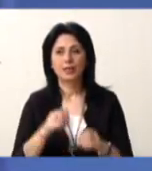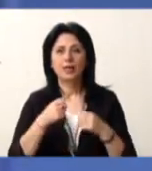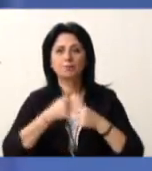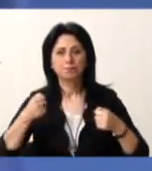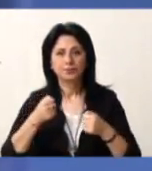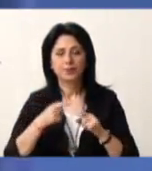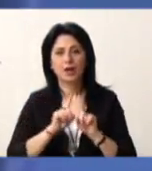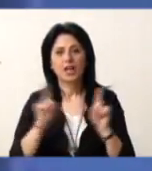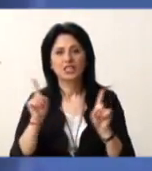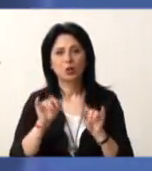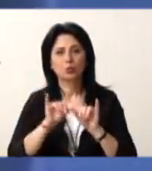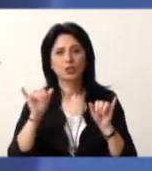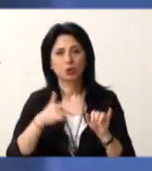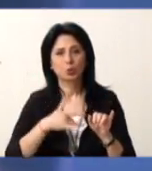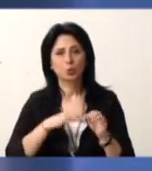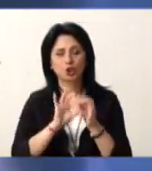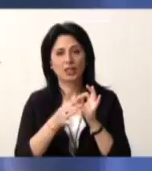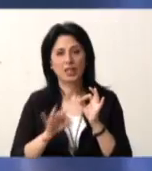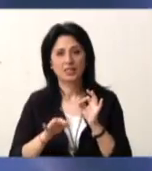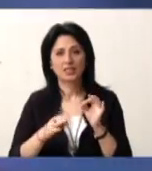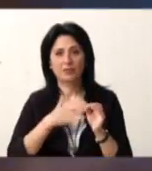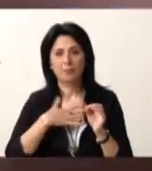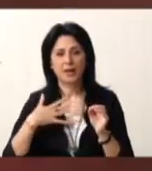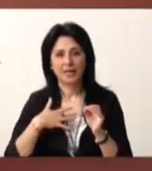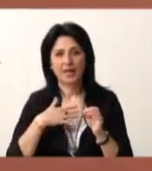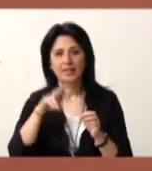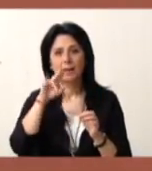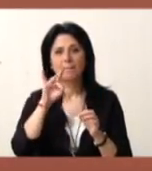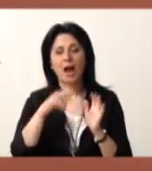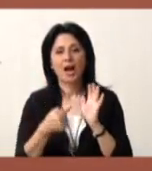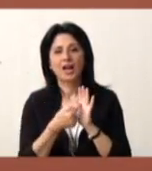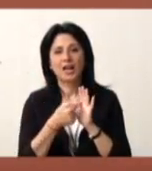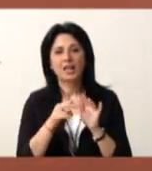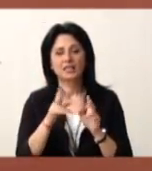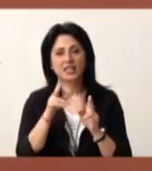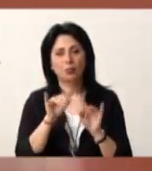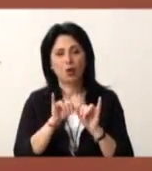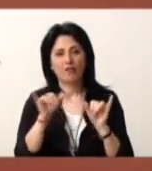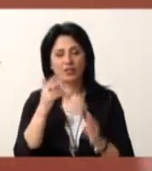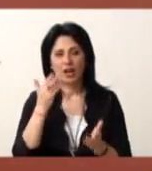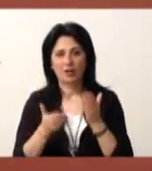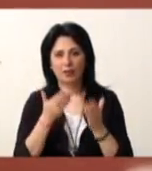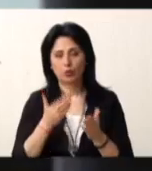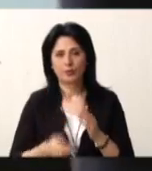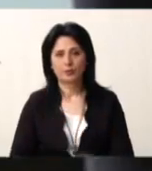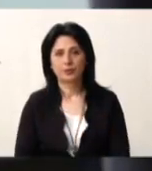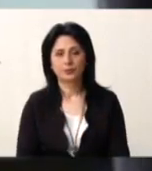სიმსუქნე განსაკუთრებით ზრდის კუჭნაწლავის მკერდისა და პანკრეასის კიბოს განვითარების ალბათობას.